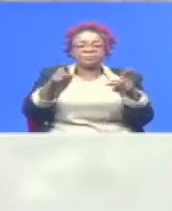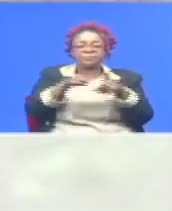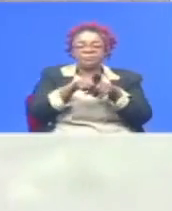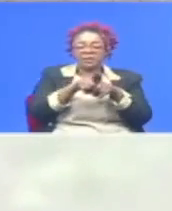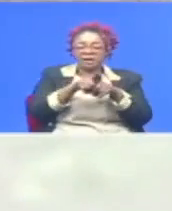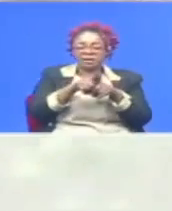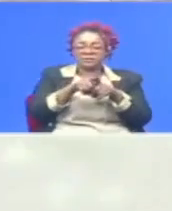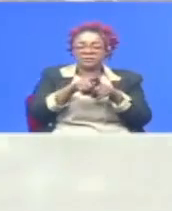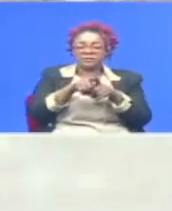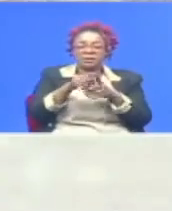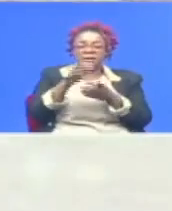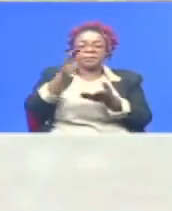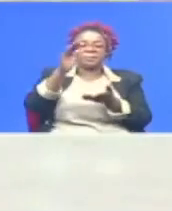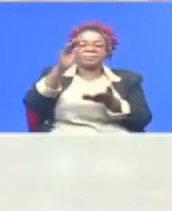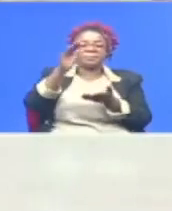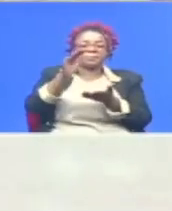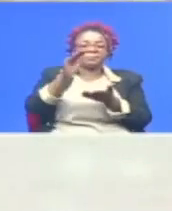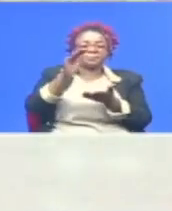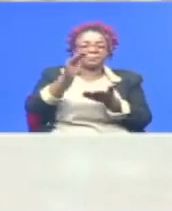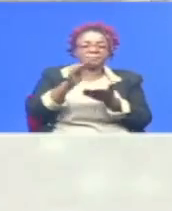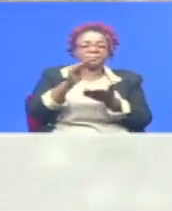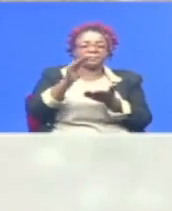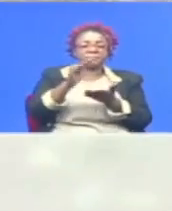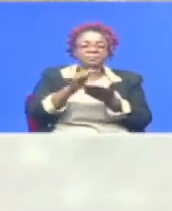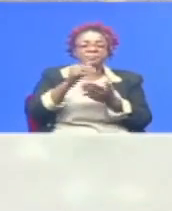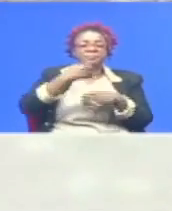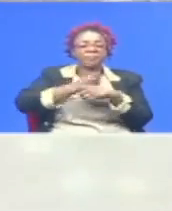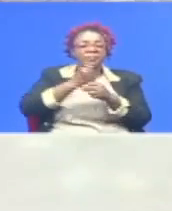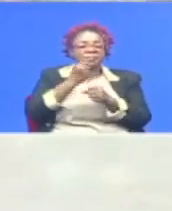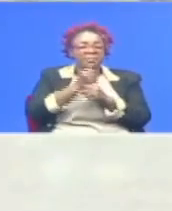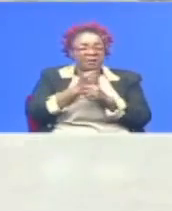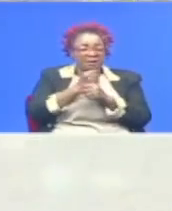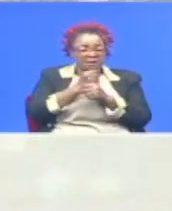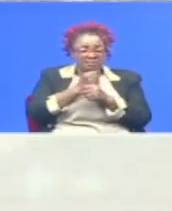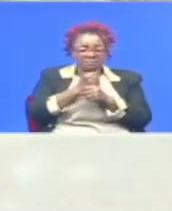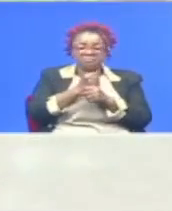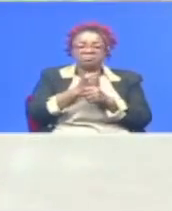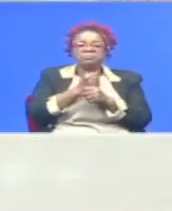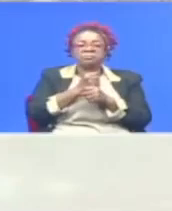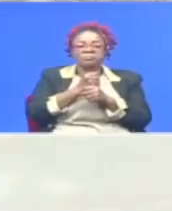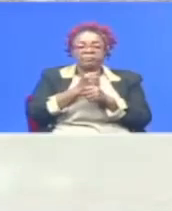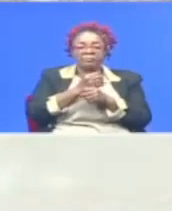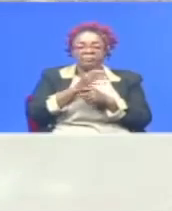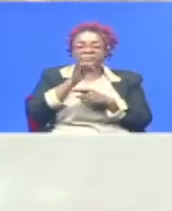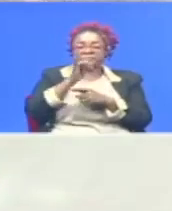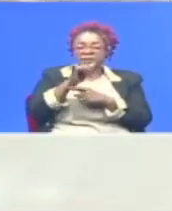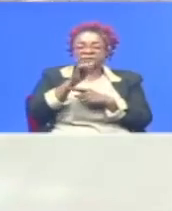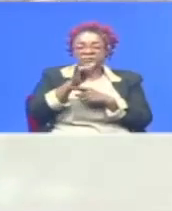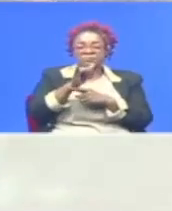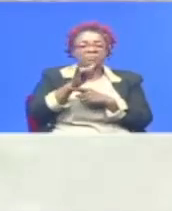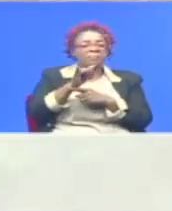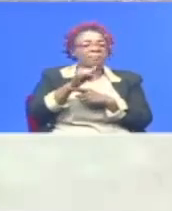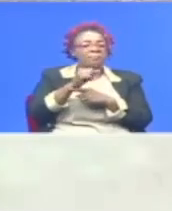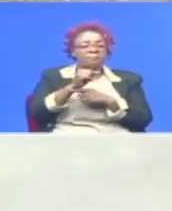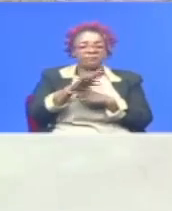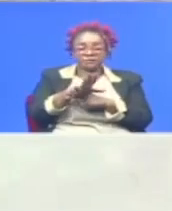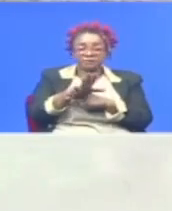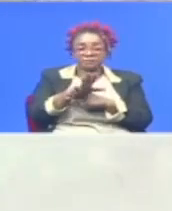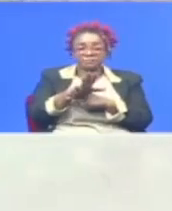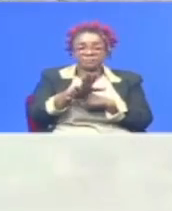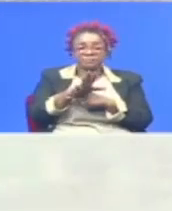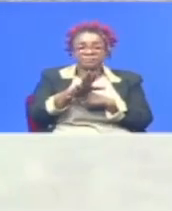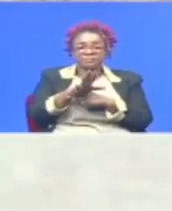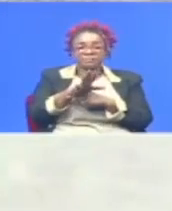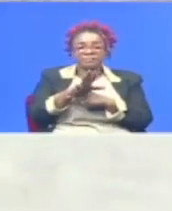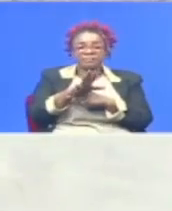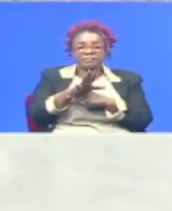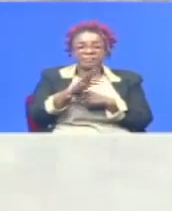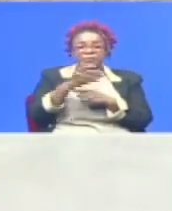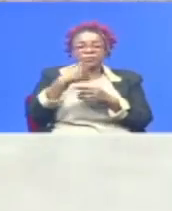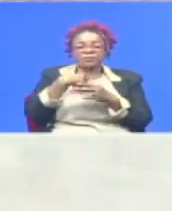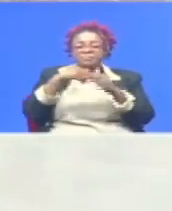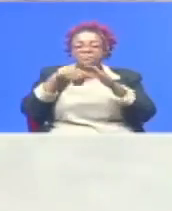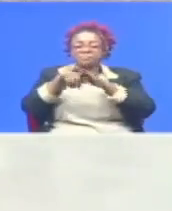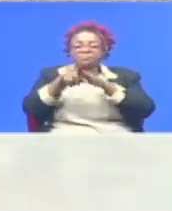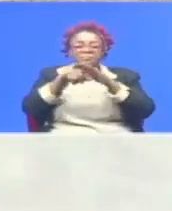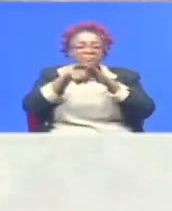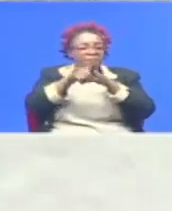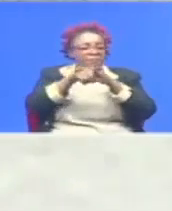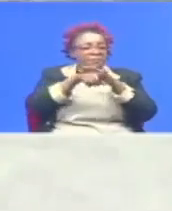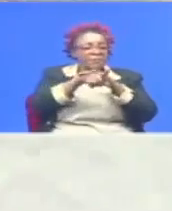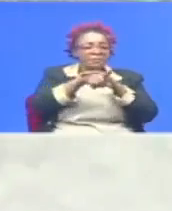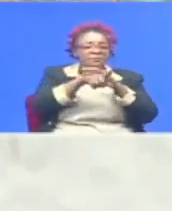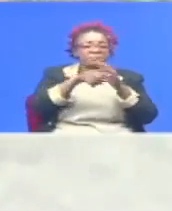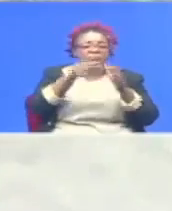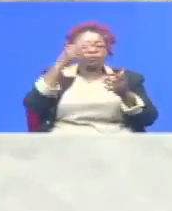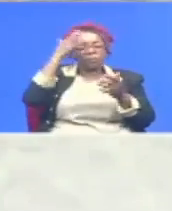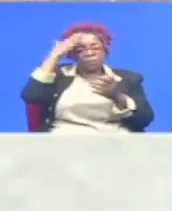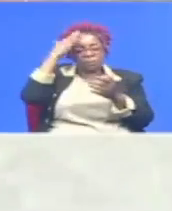started declining, pushing them to the verge of extinction. Sasa nikuwa mmoja ya kuzunguka mzitu, nikuwa najiriwa